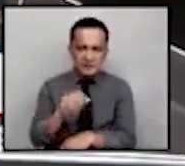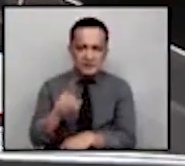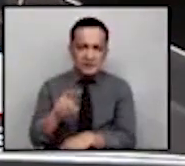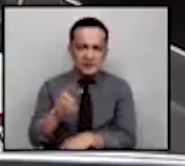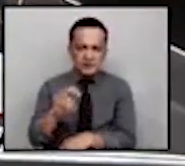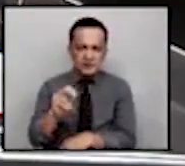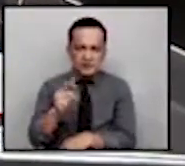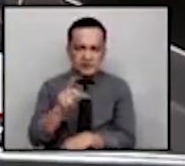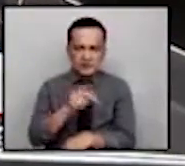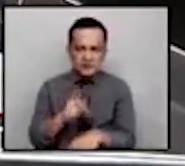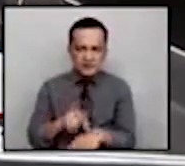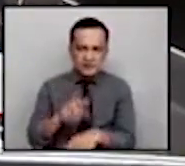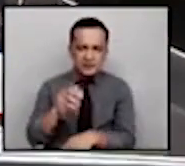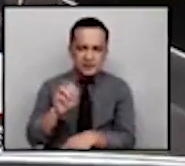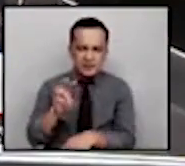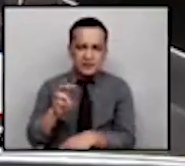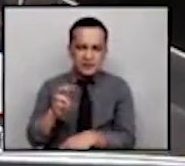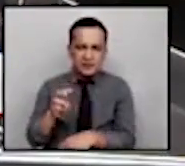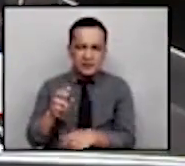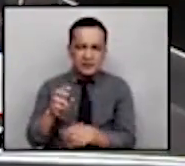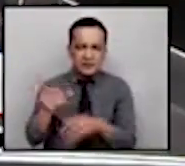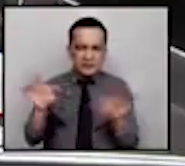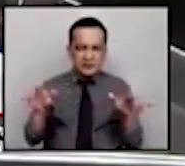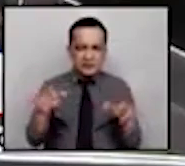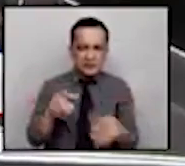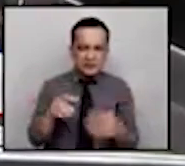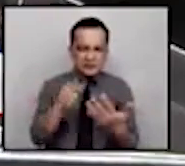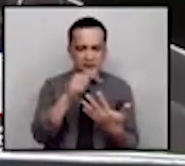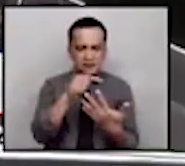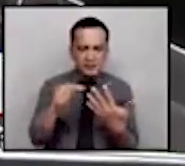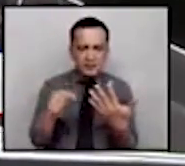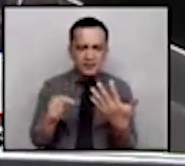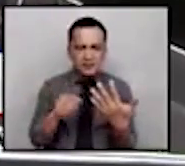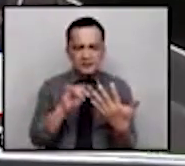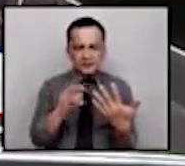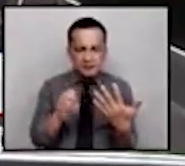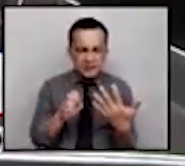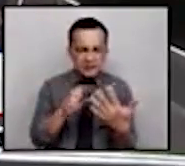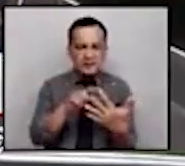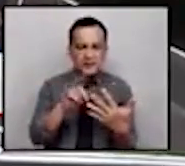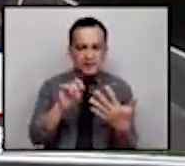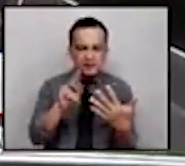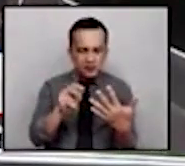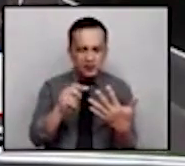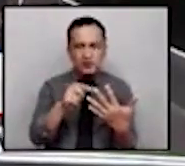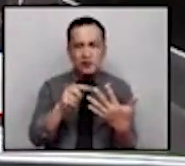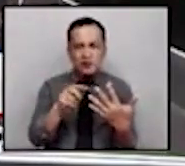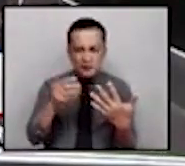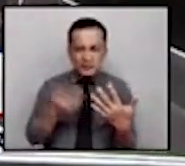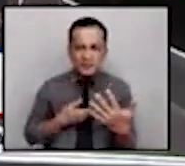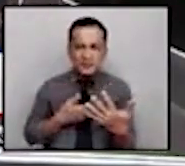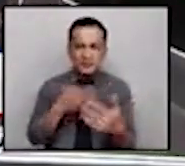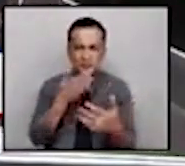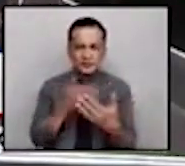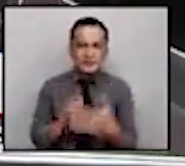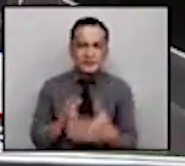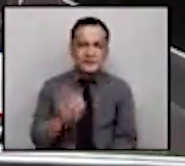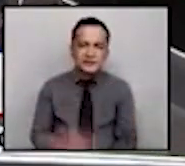Macau Flyers na sina J.R. Mabanwa, Dave Dela Cruz, at Pong Falcon. Welcome and good morning.